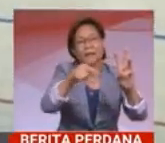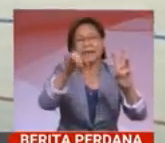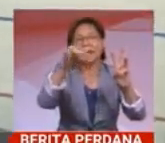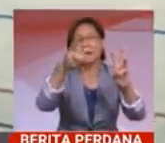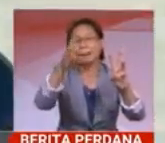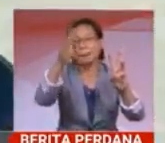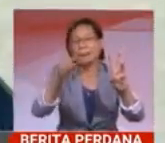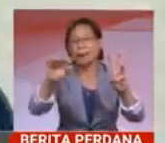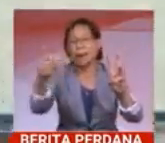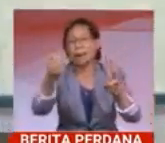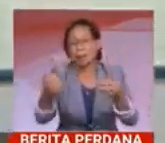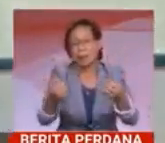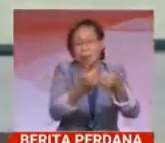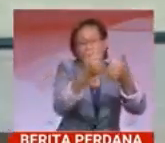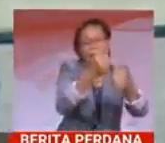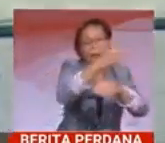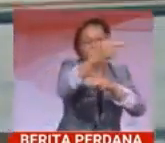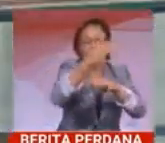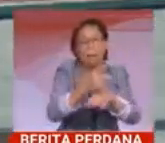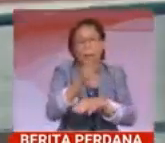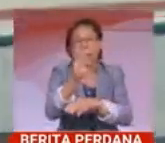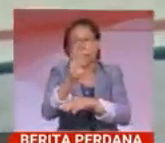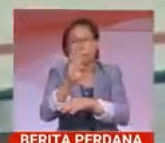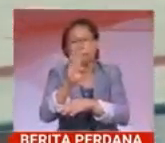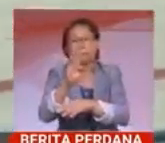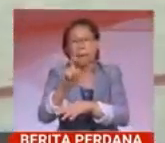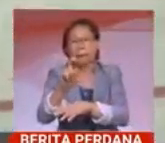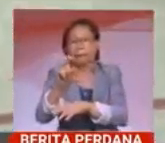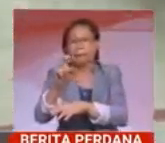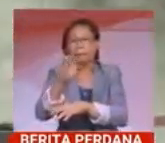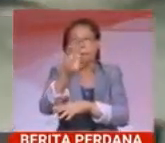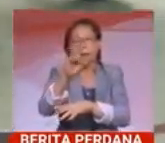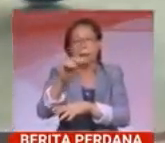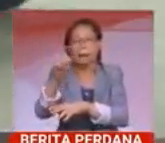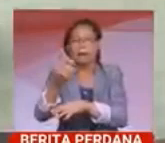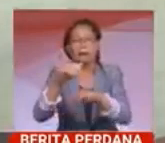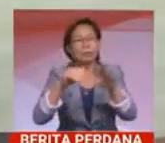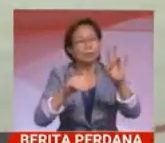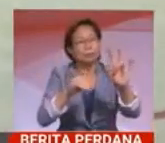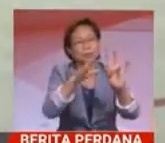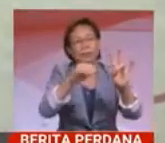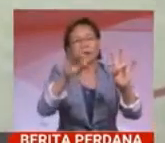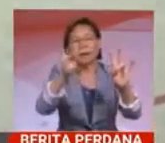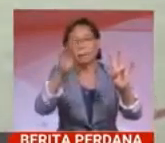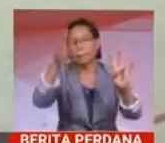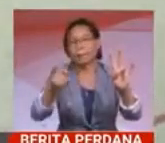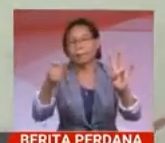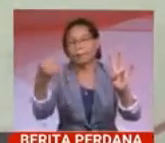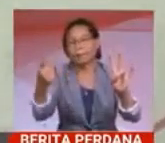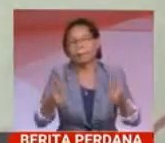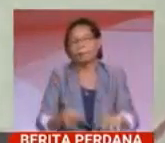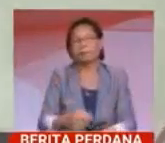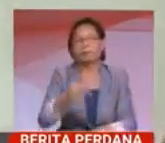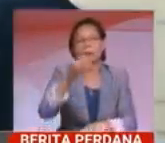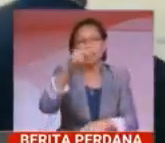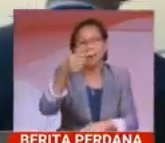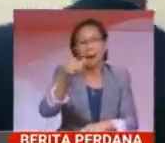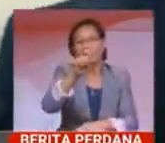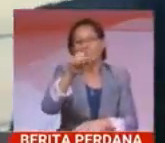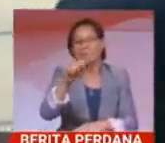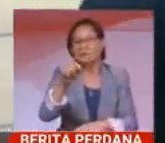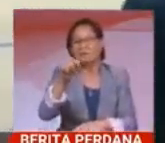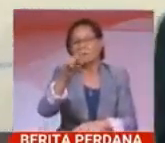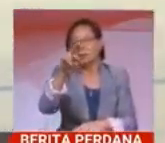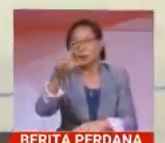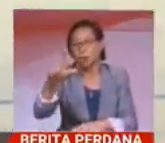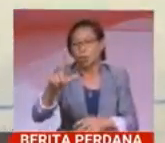18 okt dan kejohanan kebangsaan bmx pada 7 dan 8 nov azizulhasni awang dan muhammad syafrizal sahrun